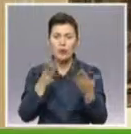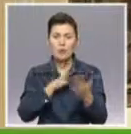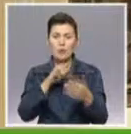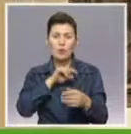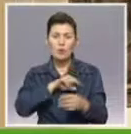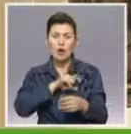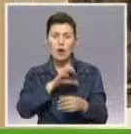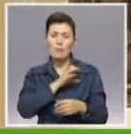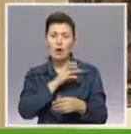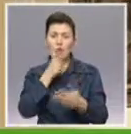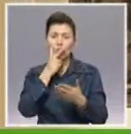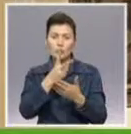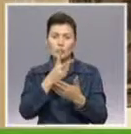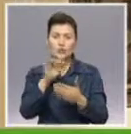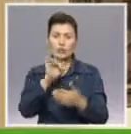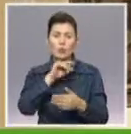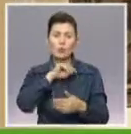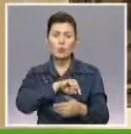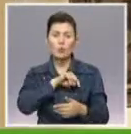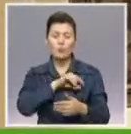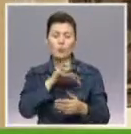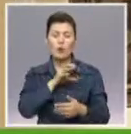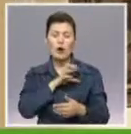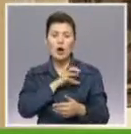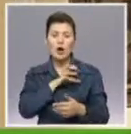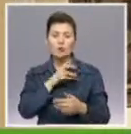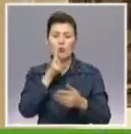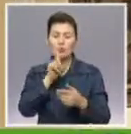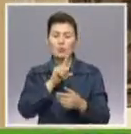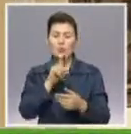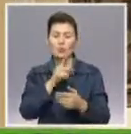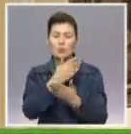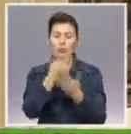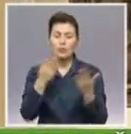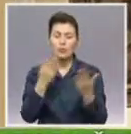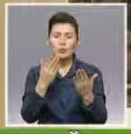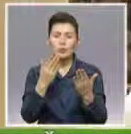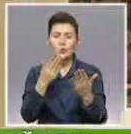рухани байлық көрсету. Рухани байлықты көрсету үшін ол мына